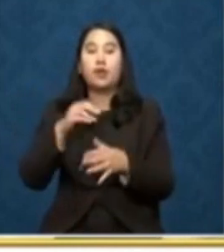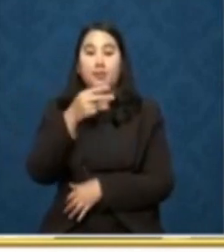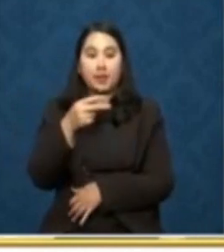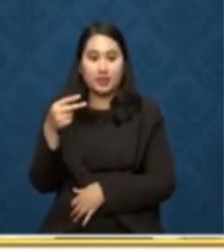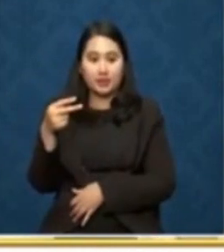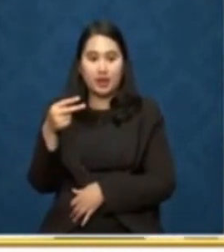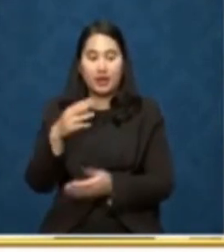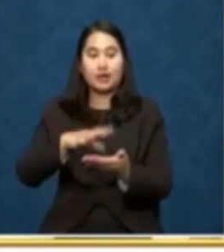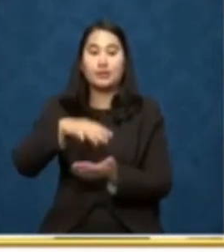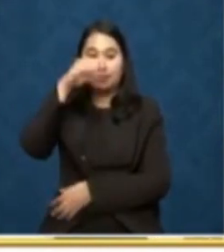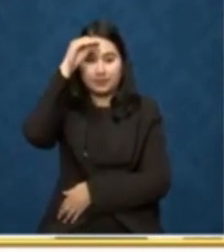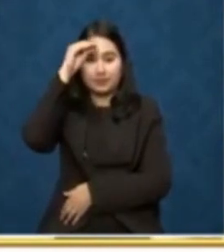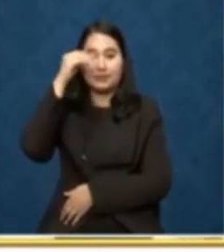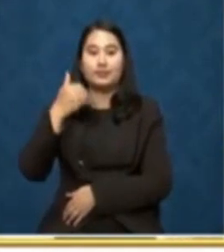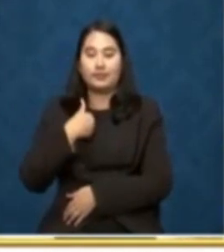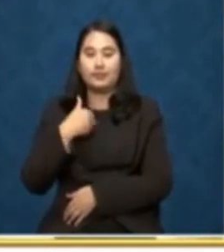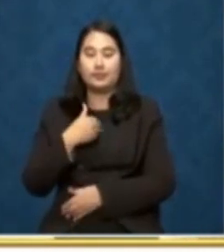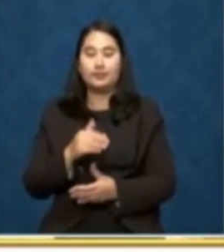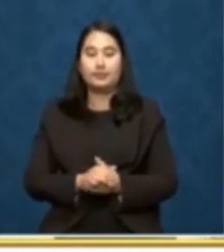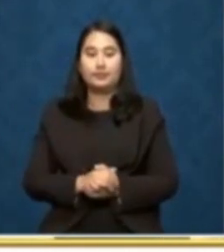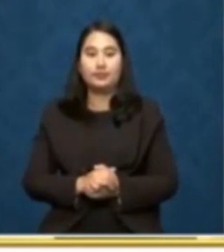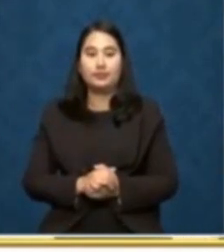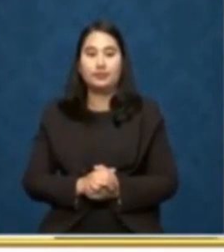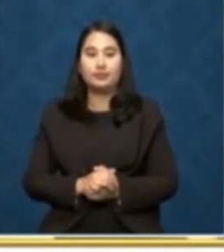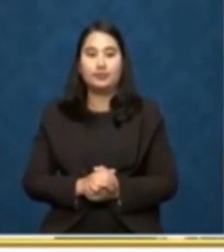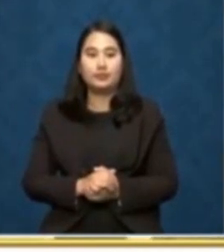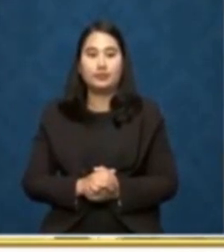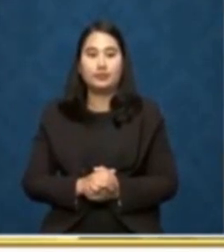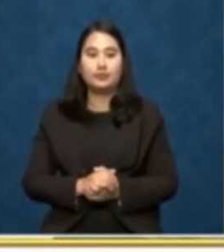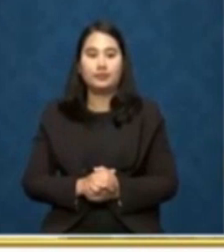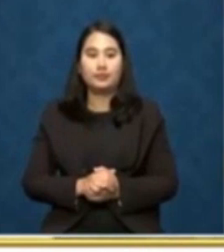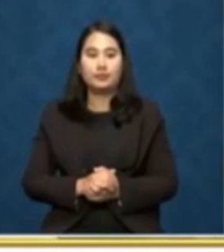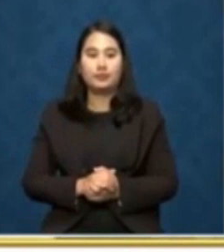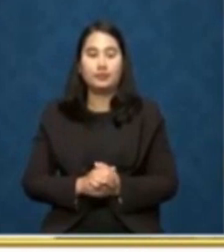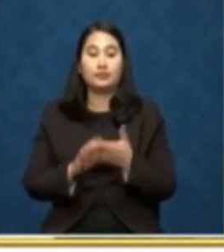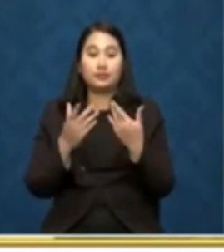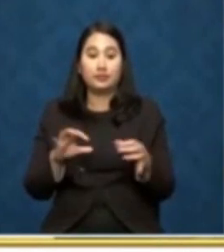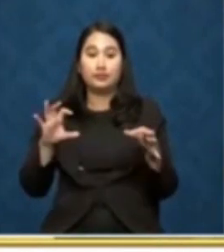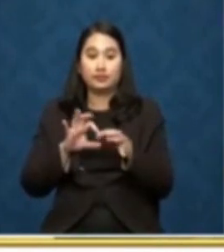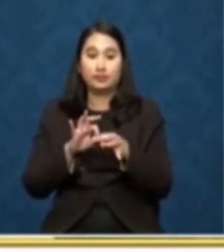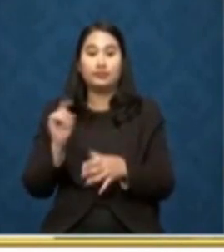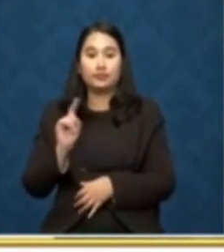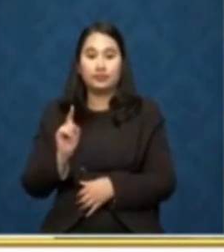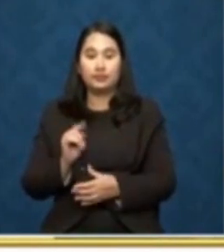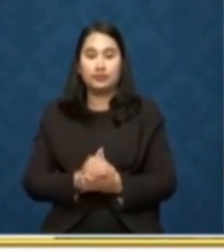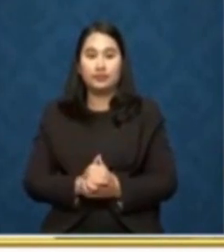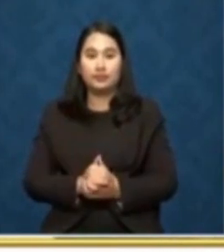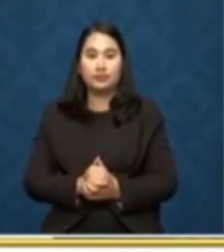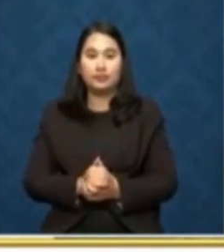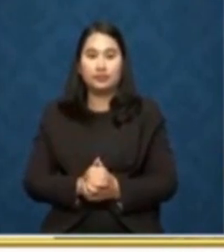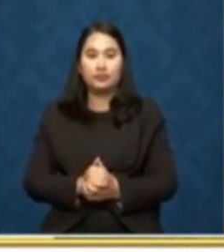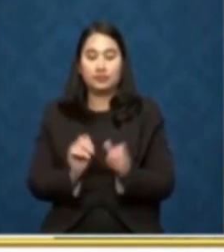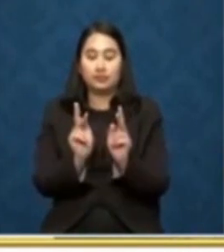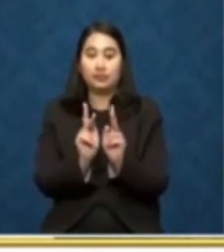ับภาษาเกี่ยวข้กกศึษาในวัฒนธมทแตกตางหลากหลายแ่นอนคงต้องเกี่ยวของการ...